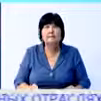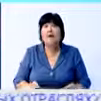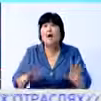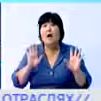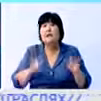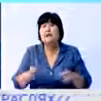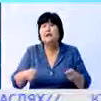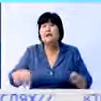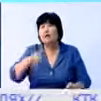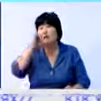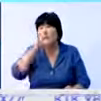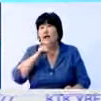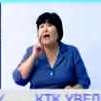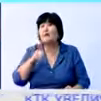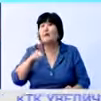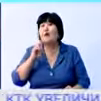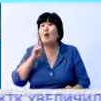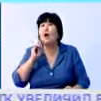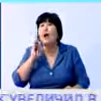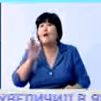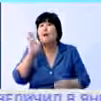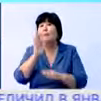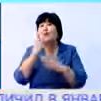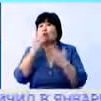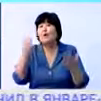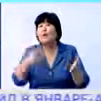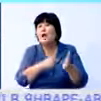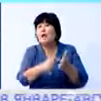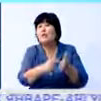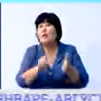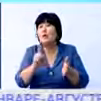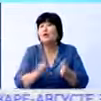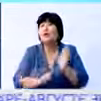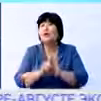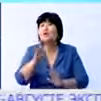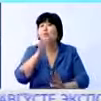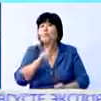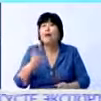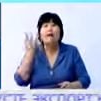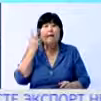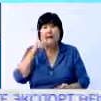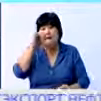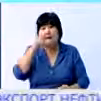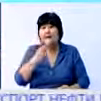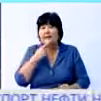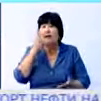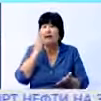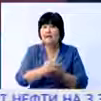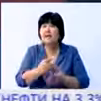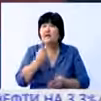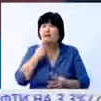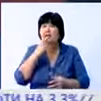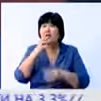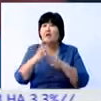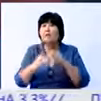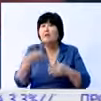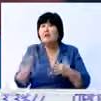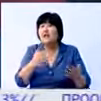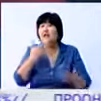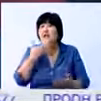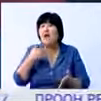Президент Республики Казахстан Касым-Жомарт Токаев в послании народу отметил, что наступит время, когда казахский язык станет языком межнационального